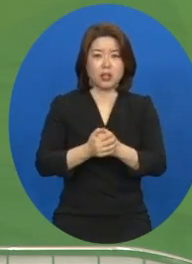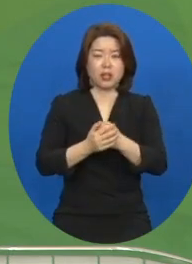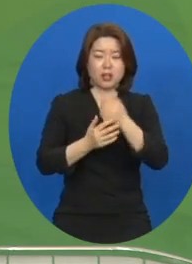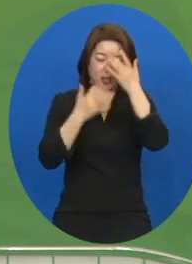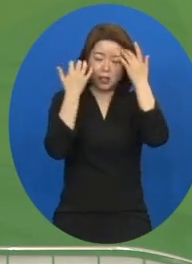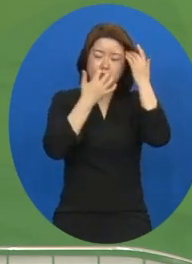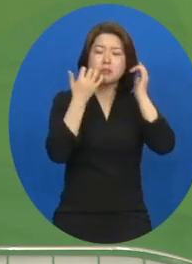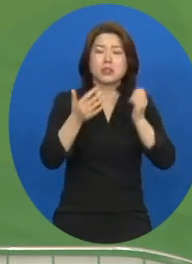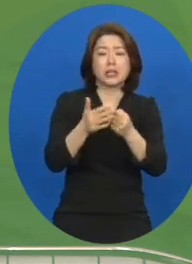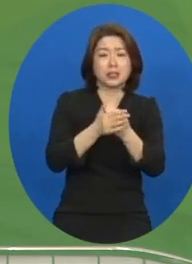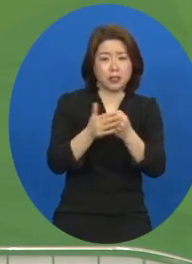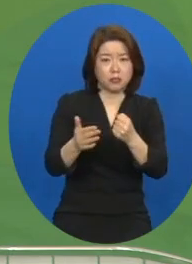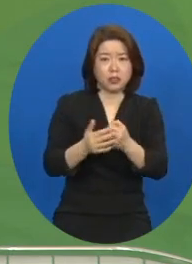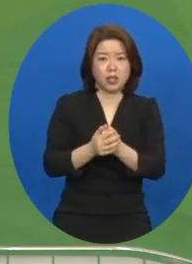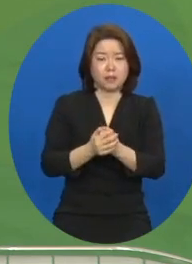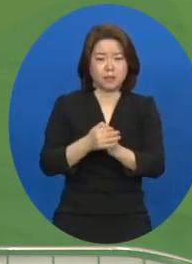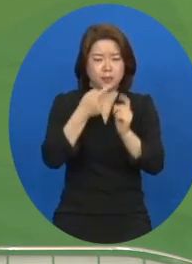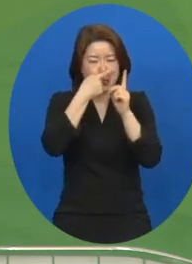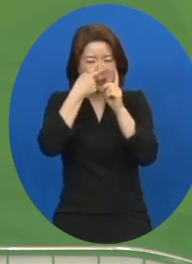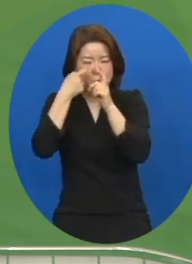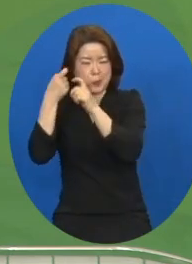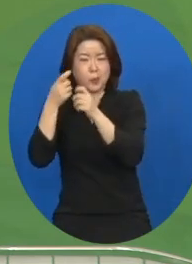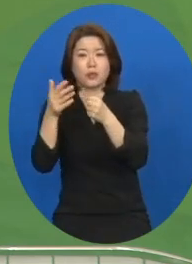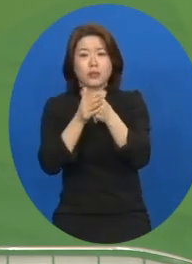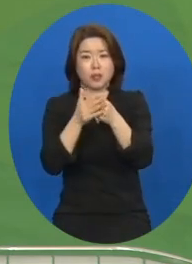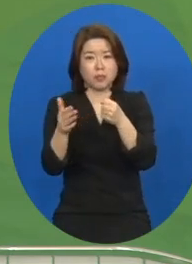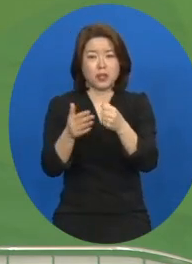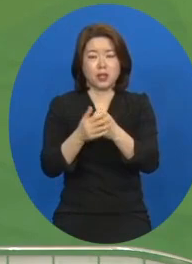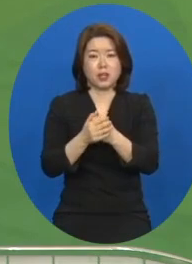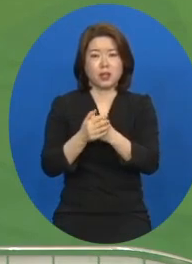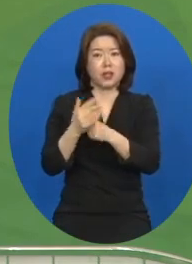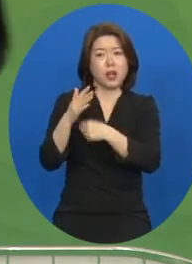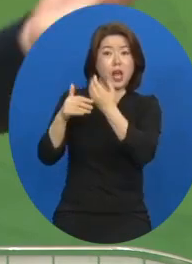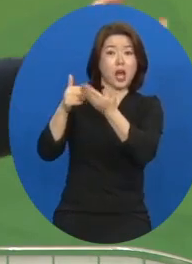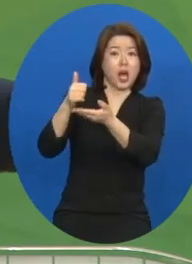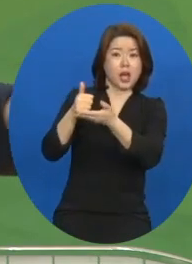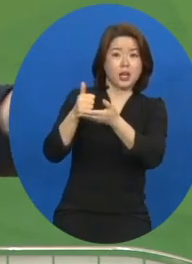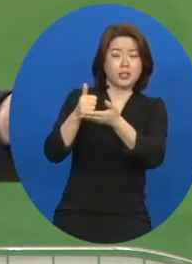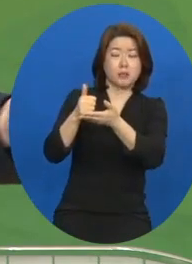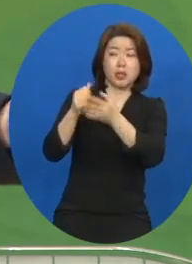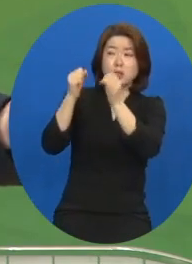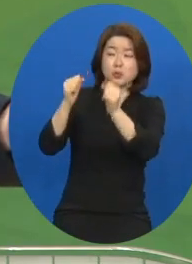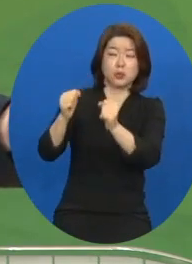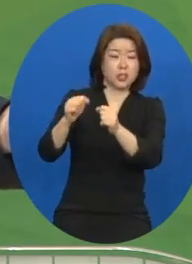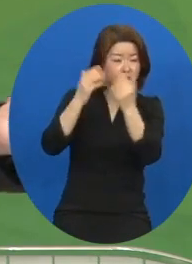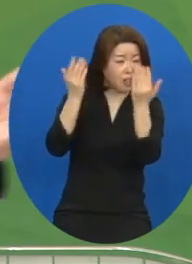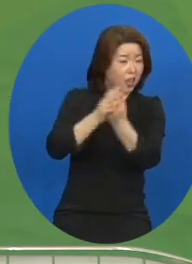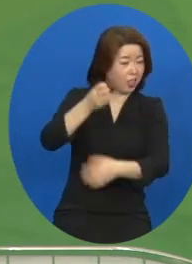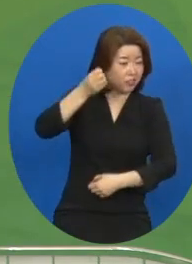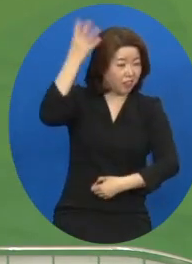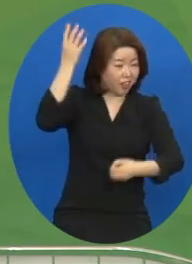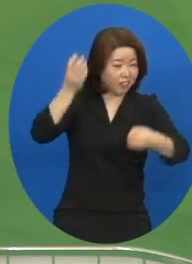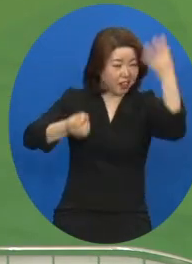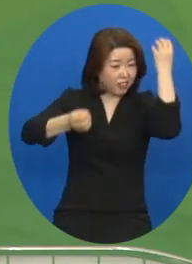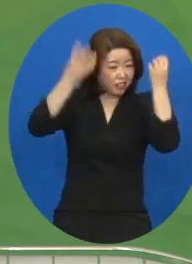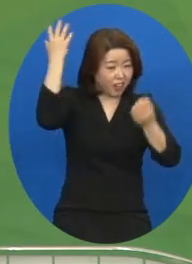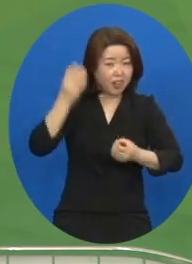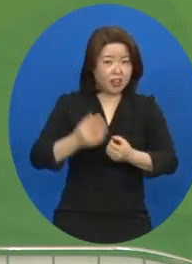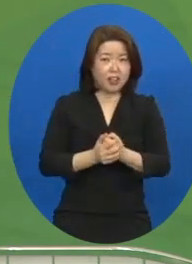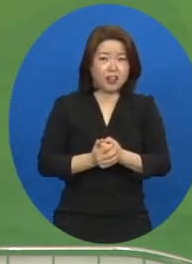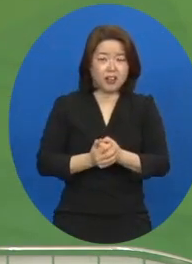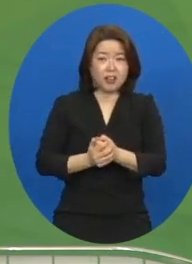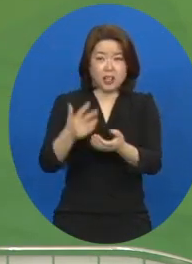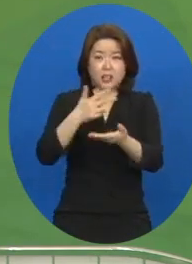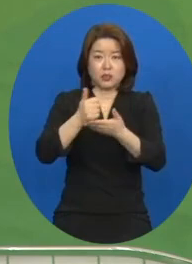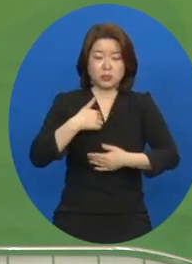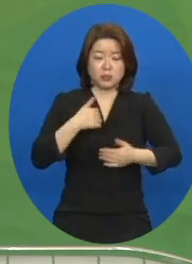음란 때문에 유혹 때문에 하나님의 존재도 다 잊어버리고 주님이 내 안에